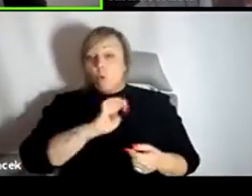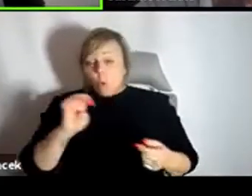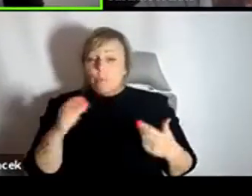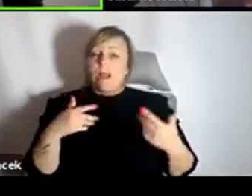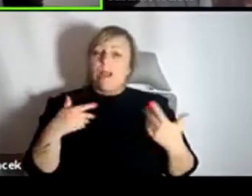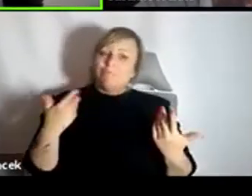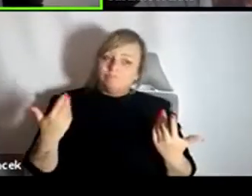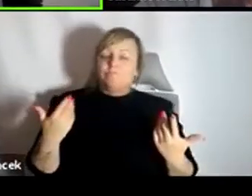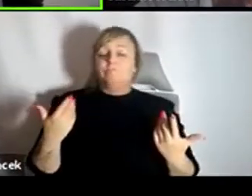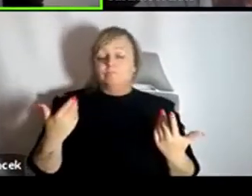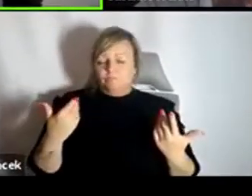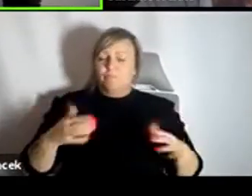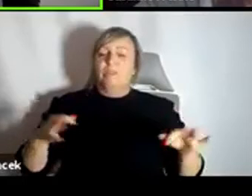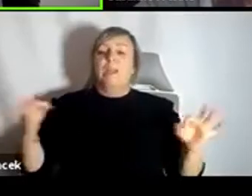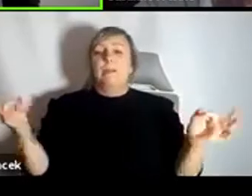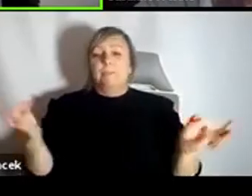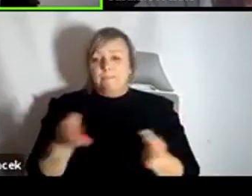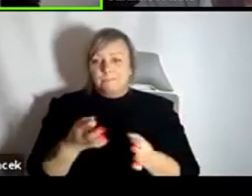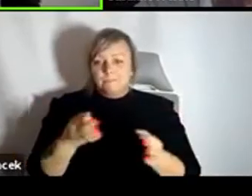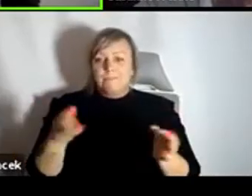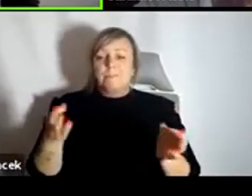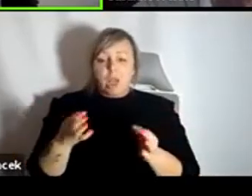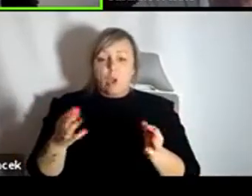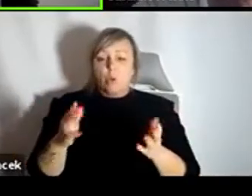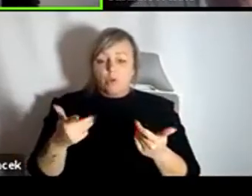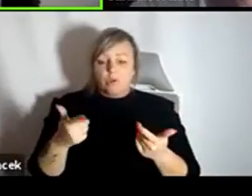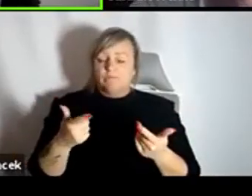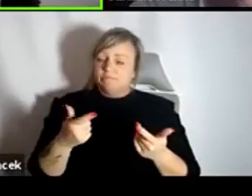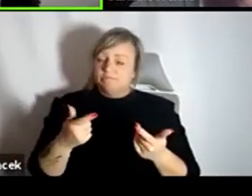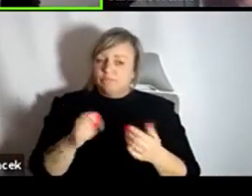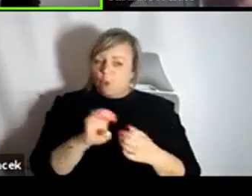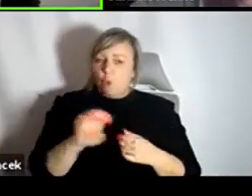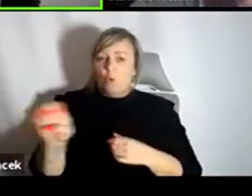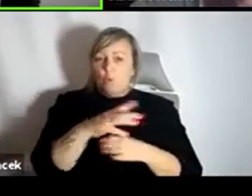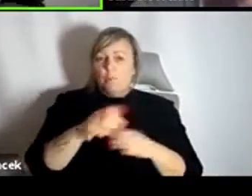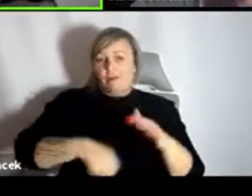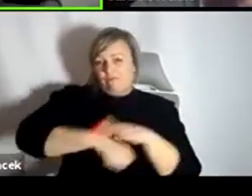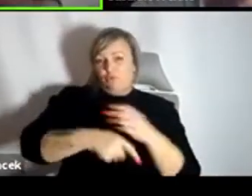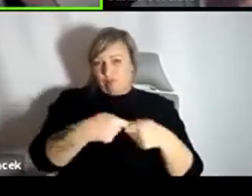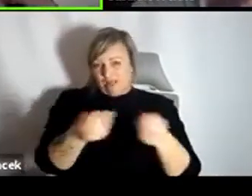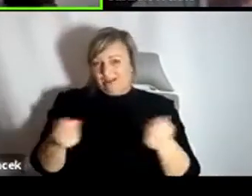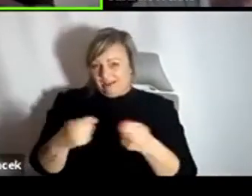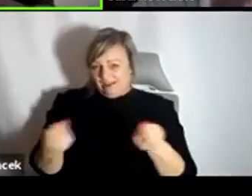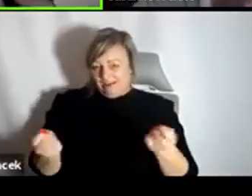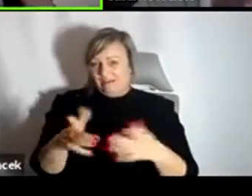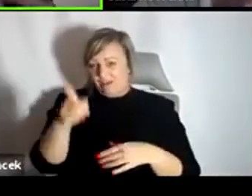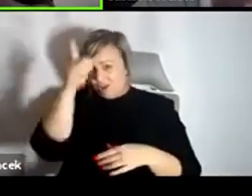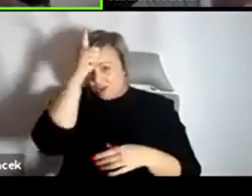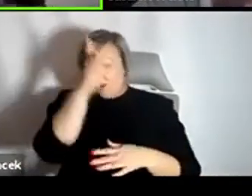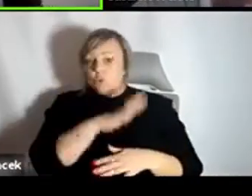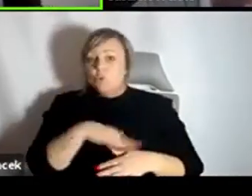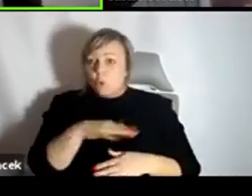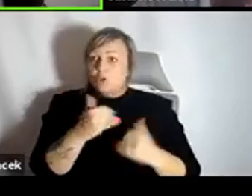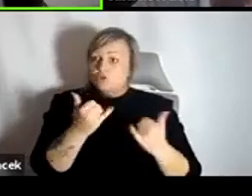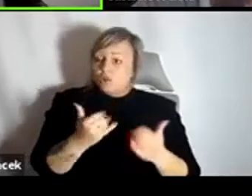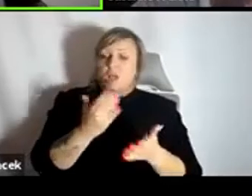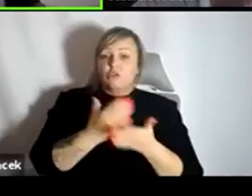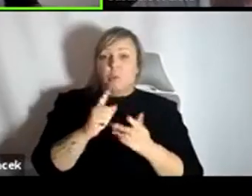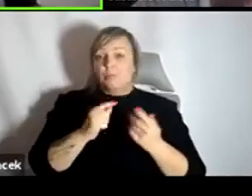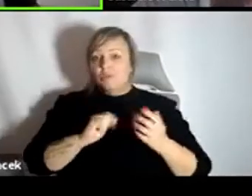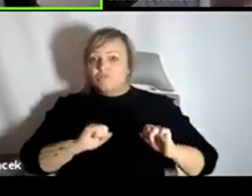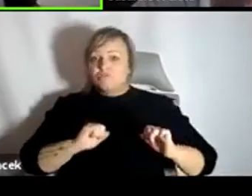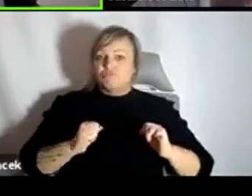brauchst du sozusagen die großen europäischen Ligen, die damit anfangen. Und in Deutschland gibt es da jetzt eine gewisse Bewegung, da ist eine gewisse Dynamik drin.